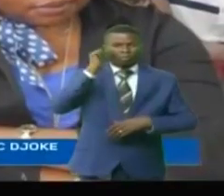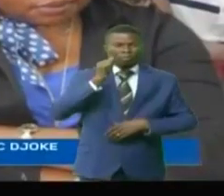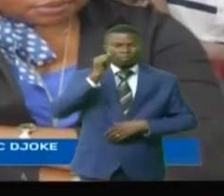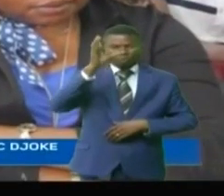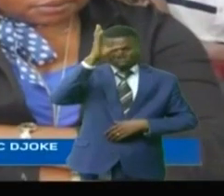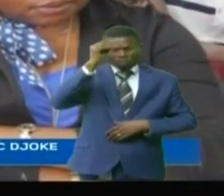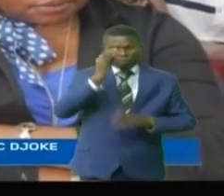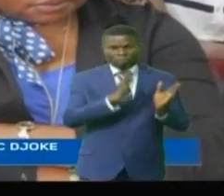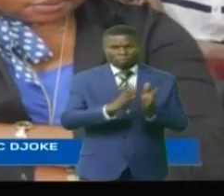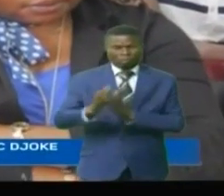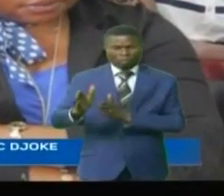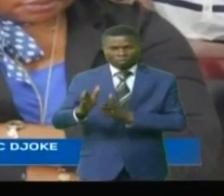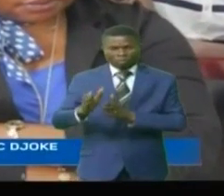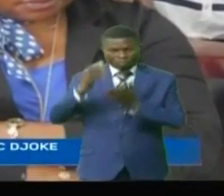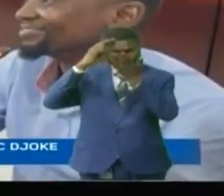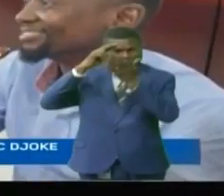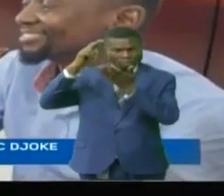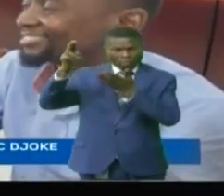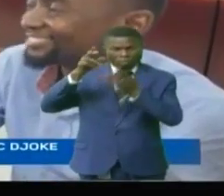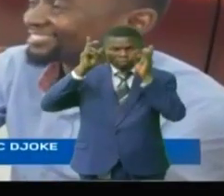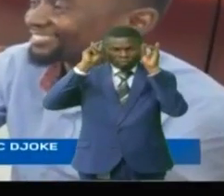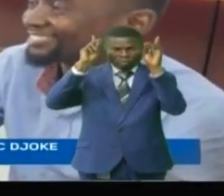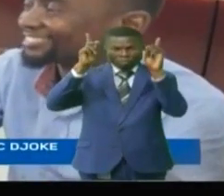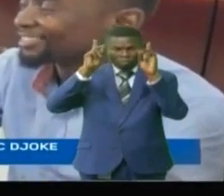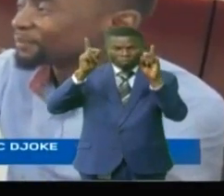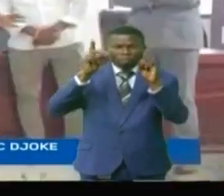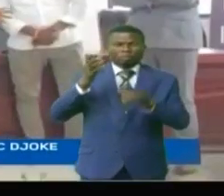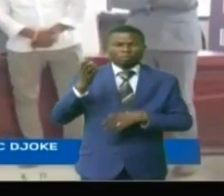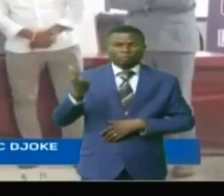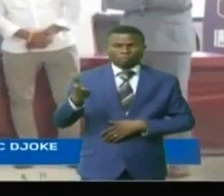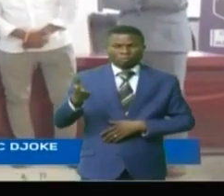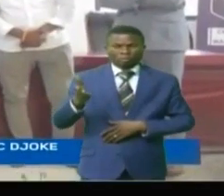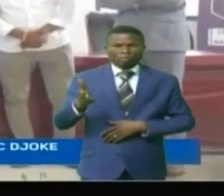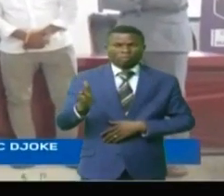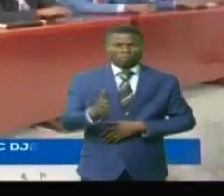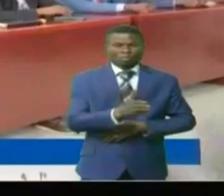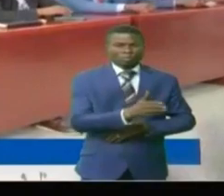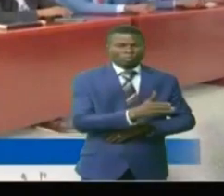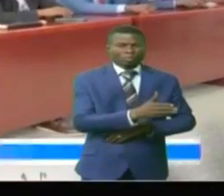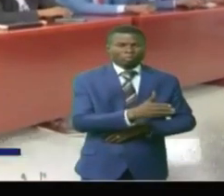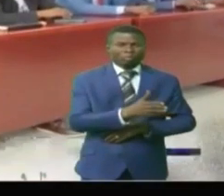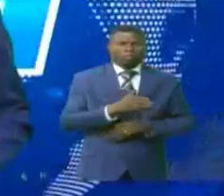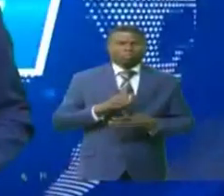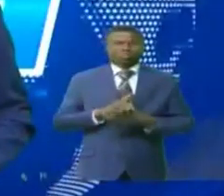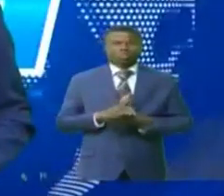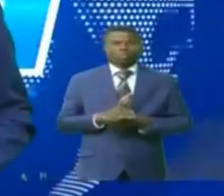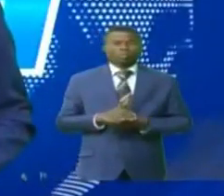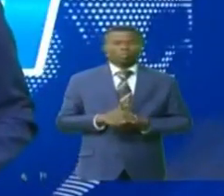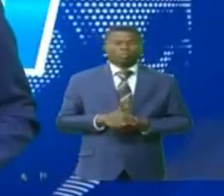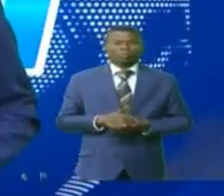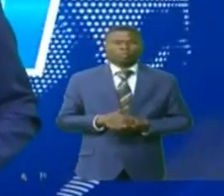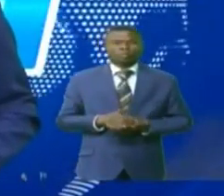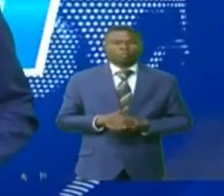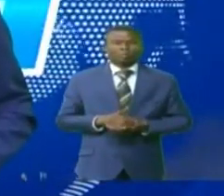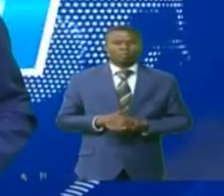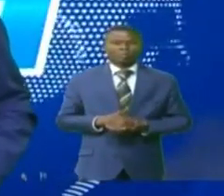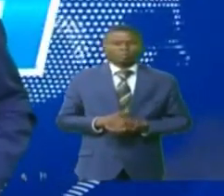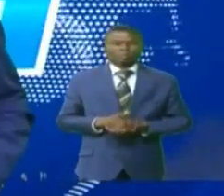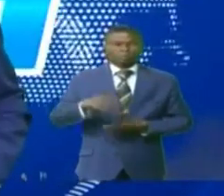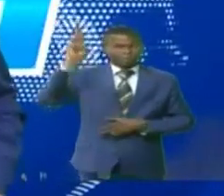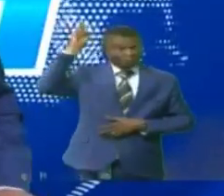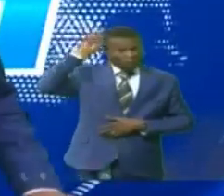est prévue à l'Université pédagogique nationale devant la communauté estudiantine.